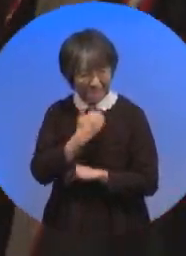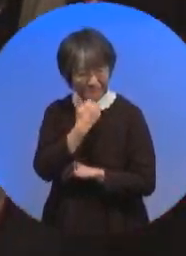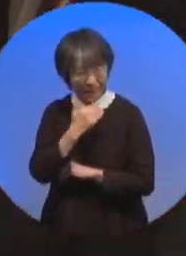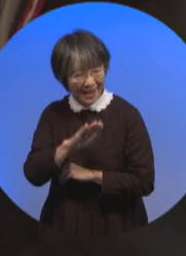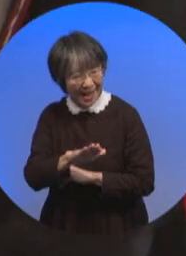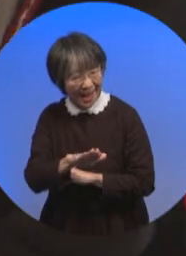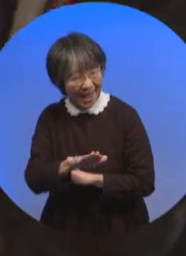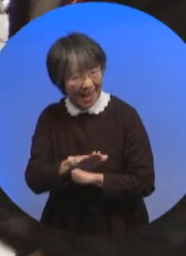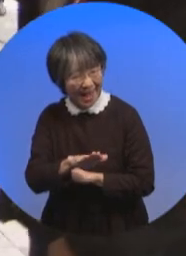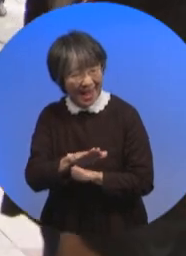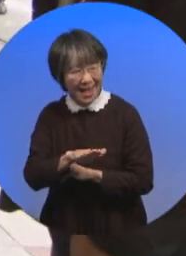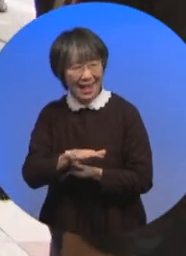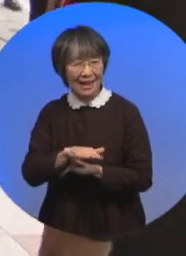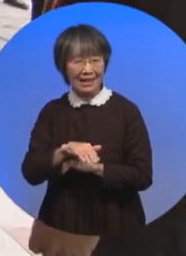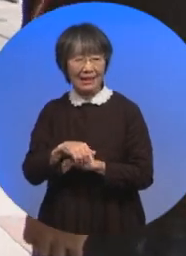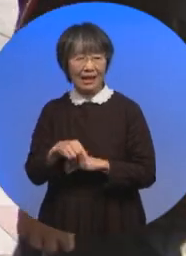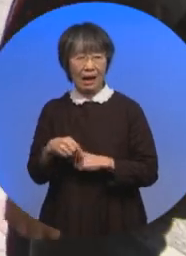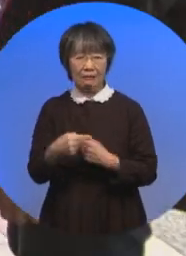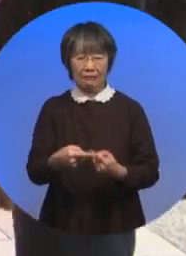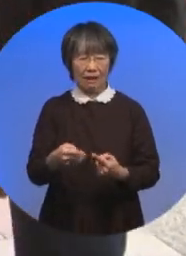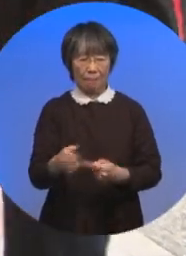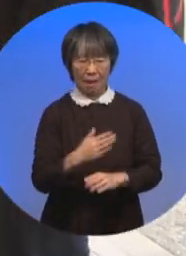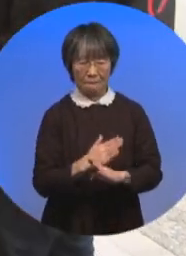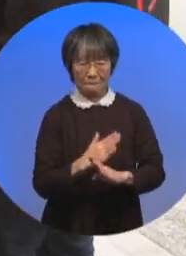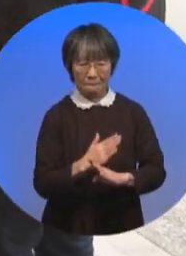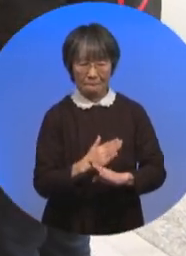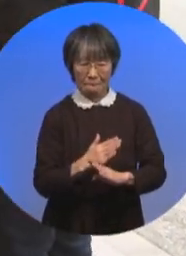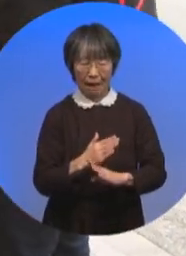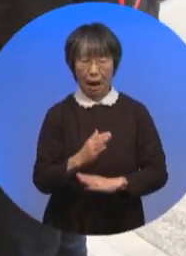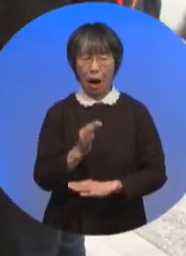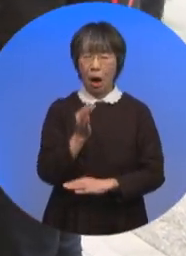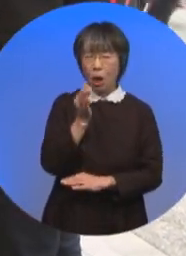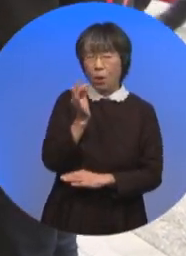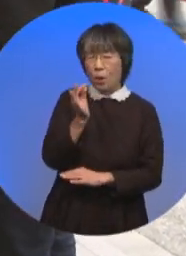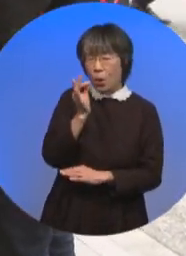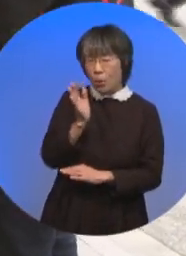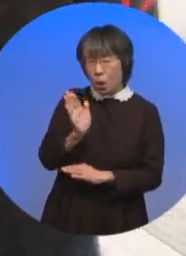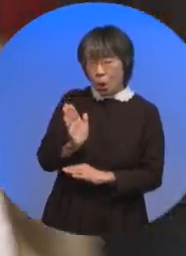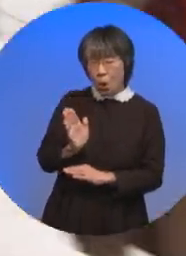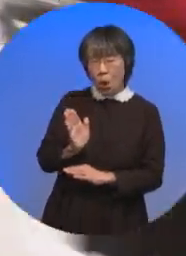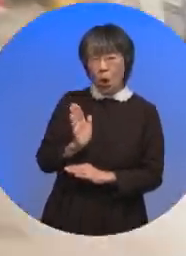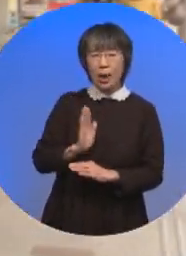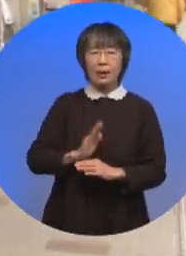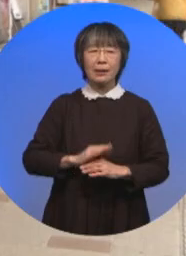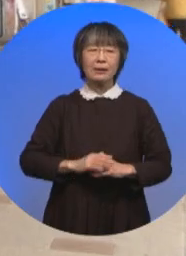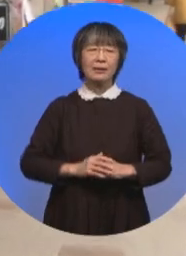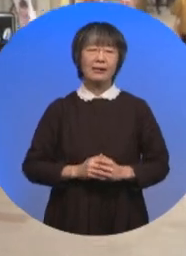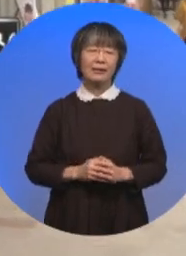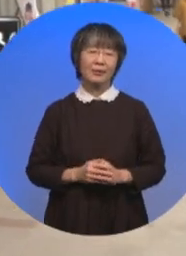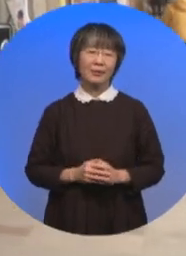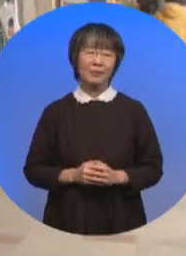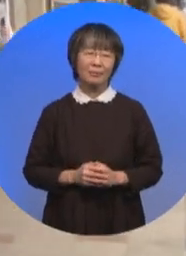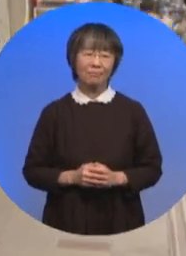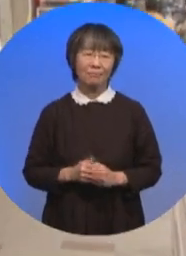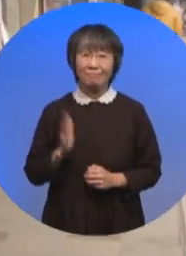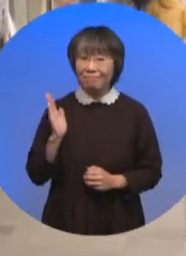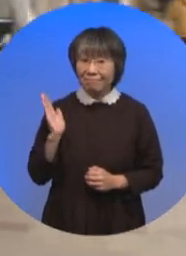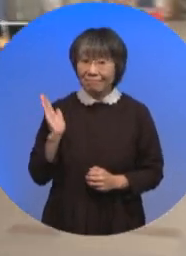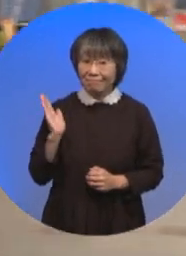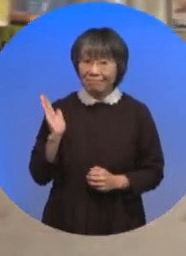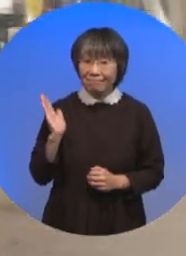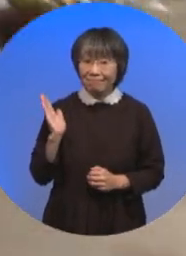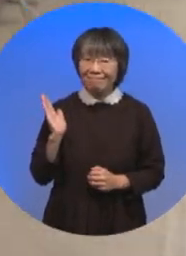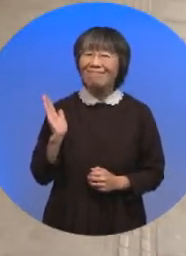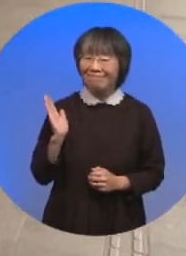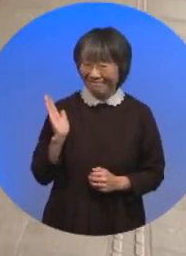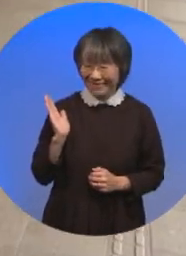っていいですか。 ああ、ごめん、 すいません、 ごめんごめん、 胸板すげえ立ってるやん。 申し訳ありません、はい、シ